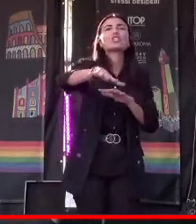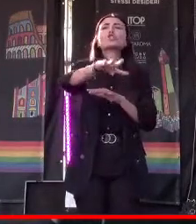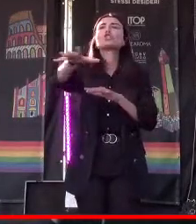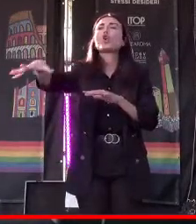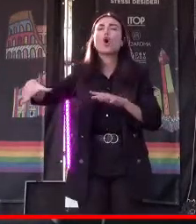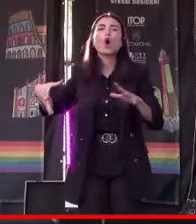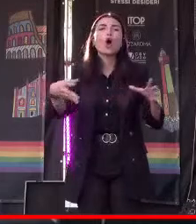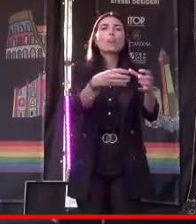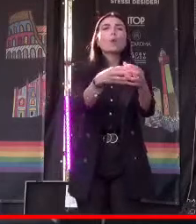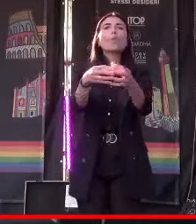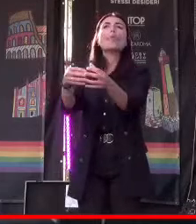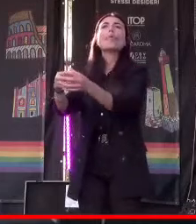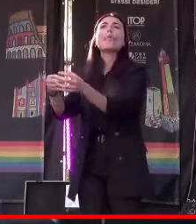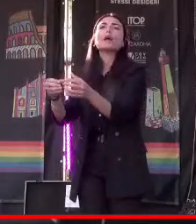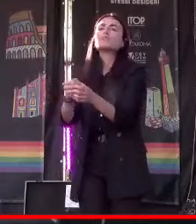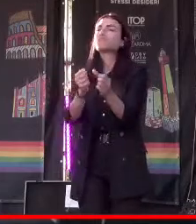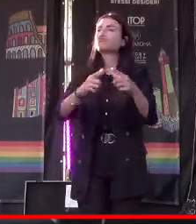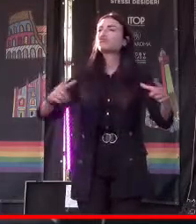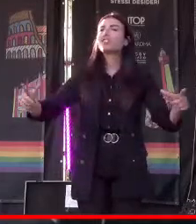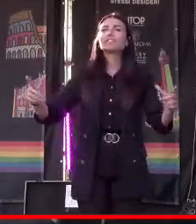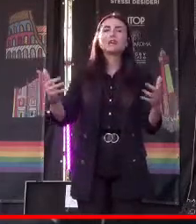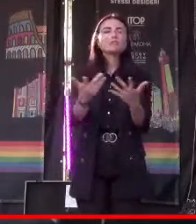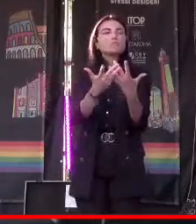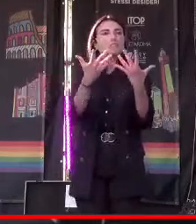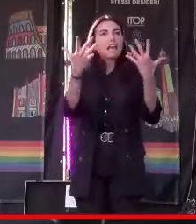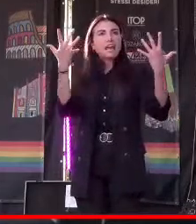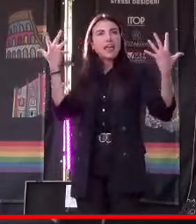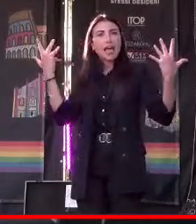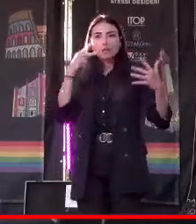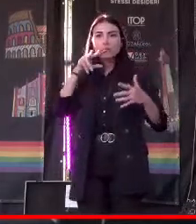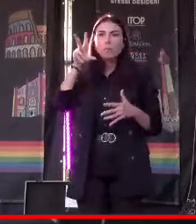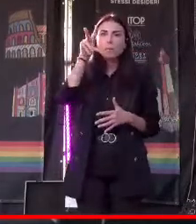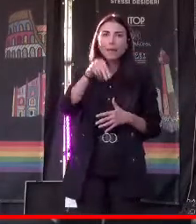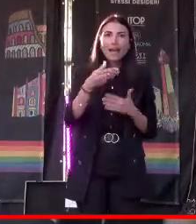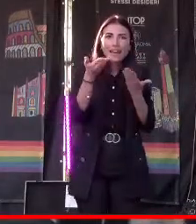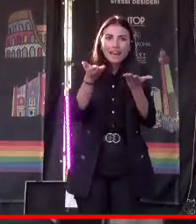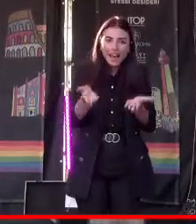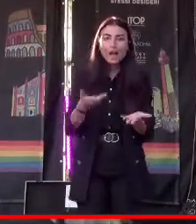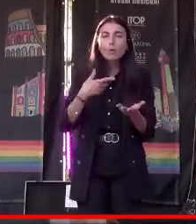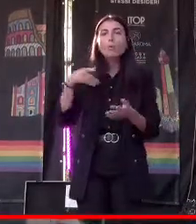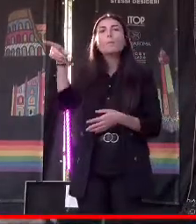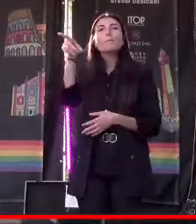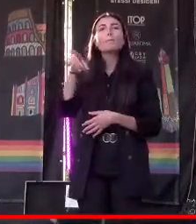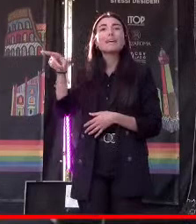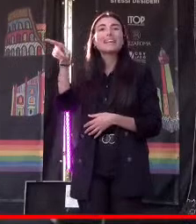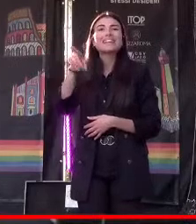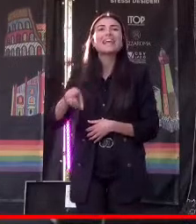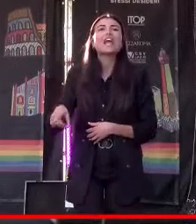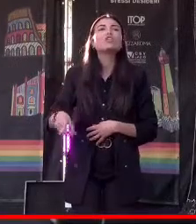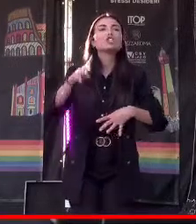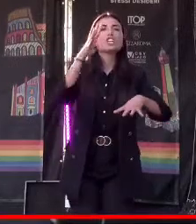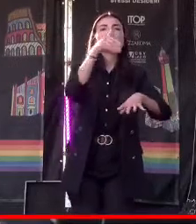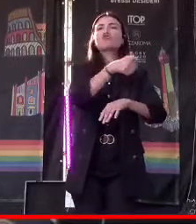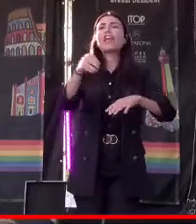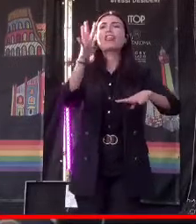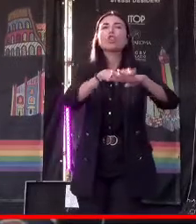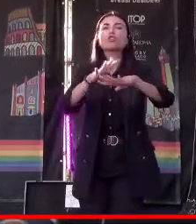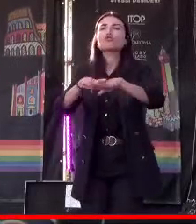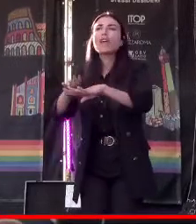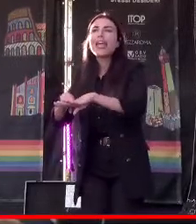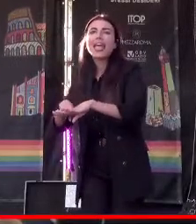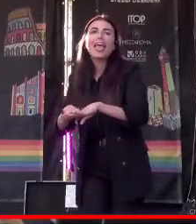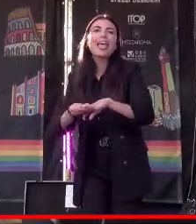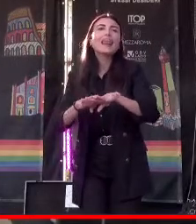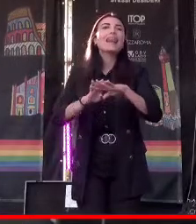quartiere, che in realtà è una città grandissima, cioè stiamo parlando oltre che del Pigneto, di Centocelle, di Torre Maura, di Porta